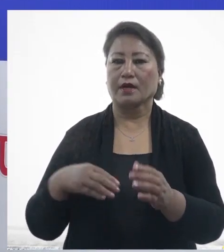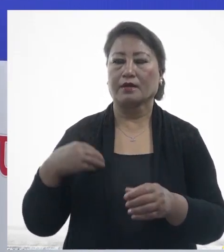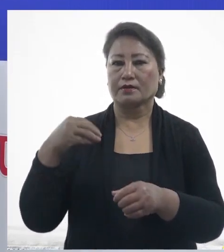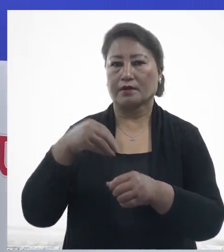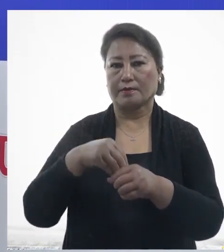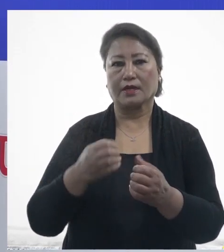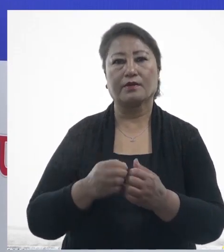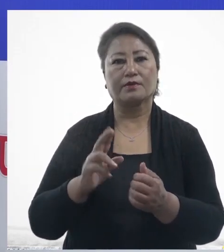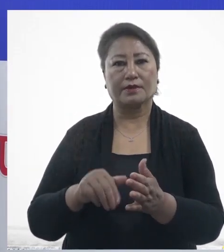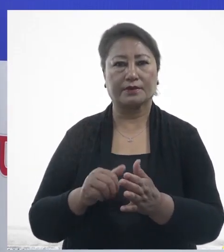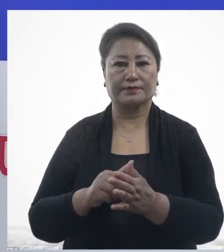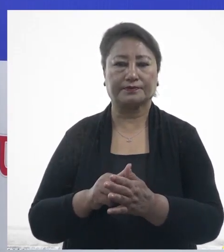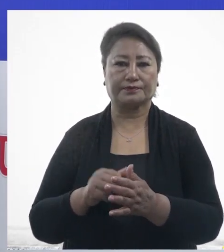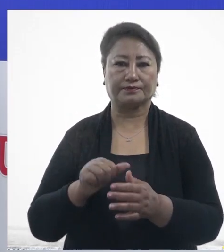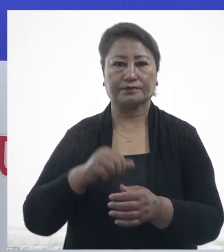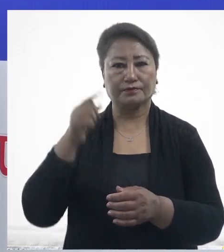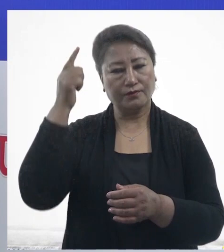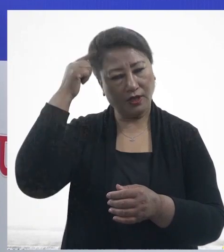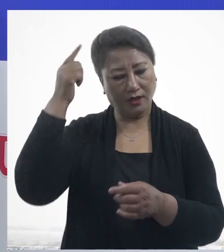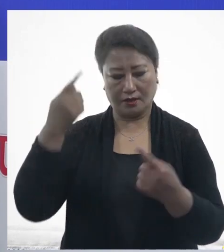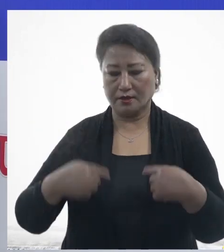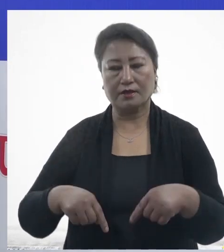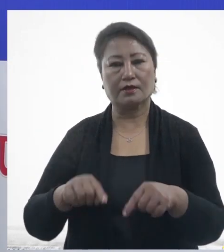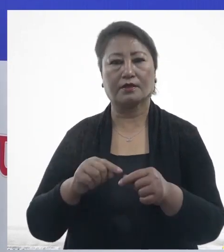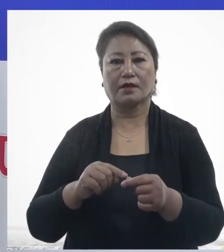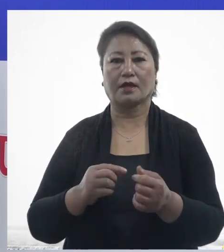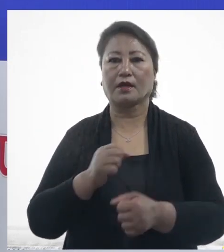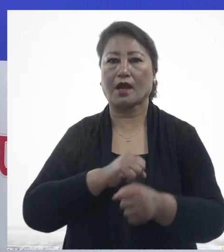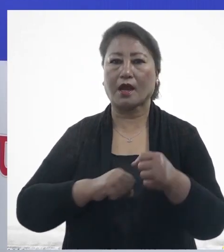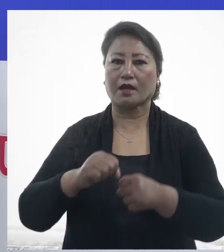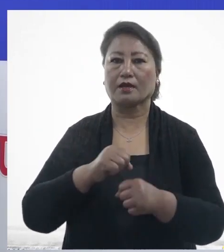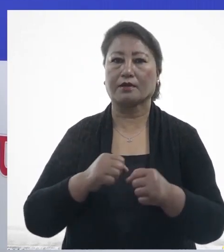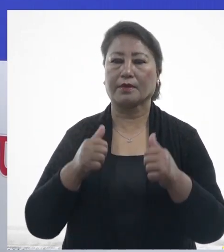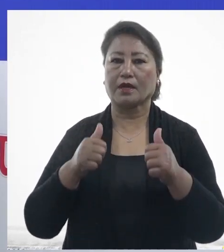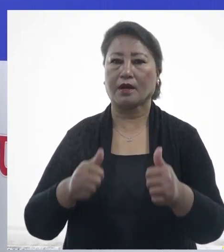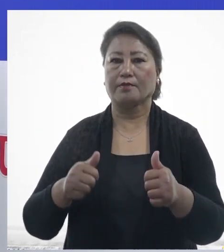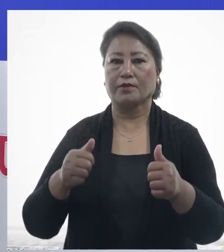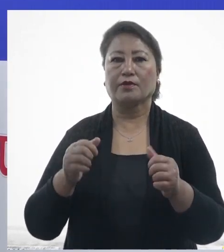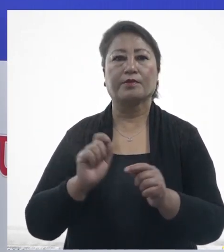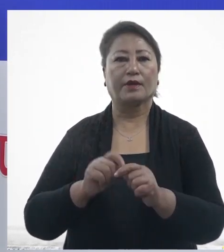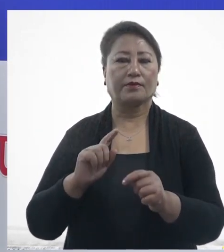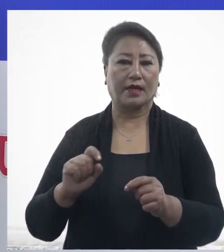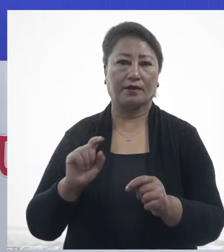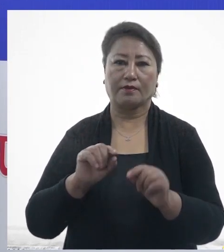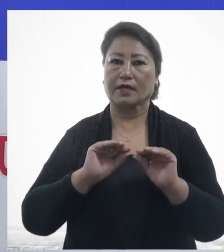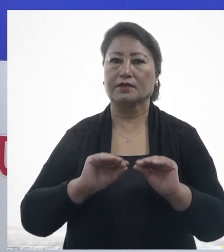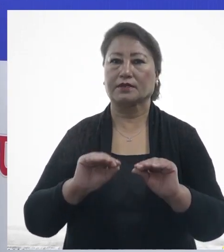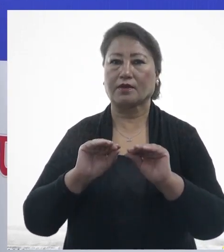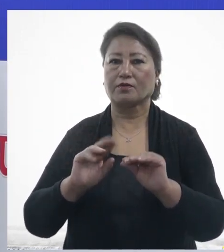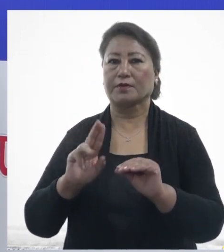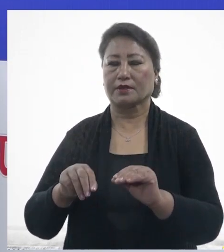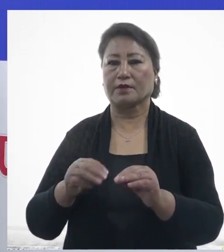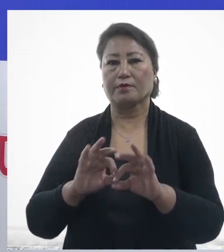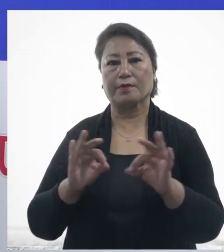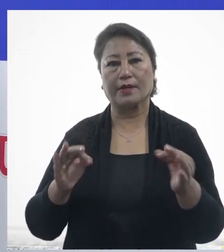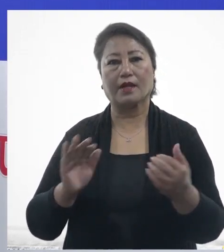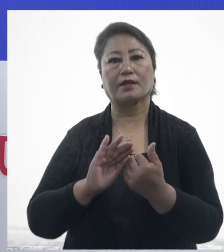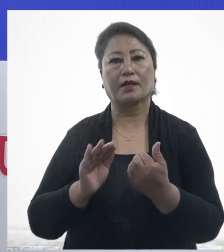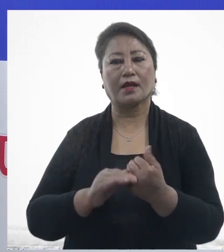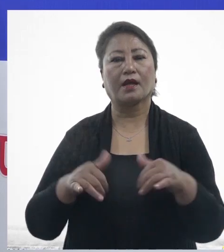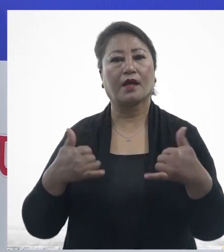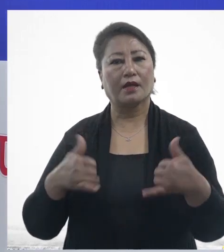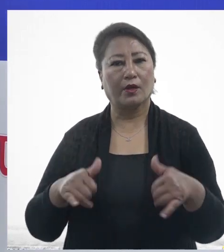किन उहाँको एउटा मेन्टल र फिजिकल स्ट्याटसलाई एक्टिभ राख्न र हेल्दी राख्नको लागि पनि हामीले त्यो गर्नुपर्छ भन्ने मान्यताका साथ हामीले उहाँलाई विभिन्न खालको